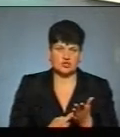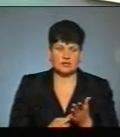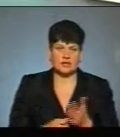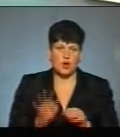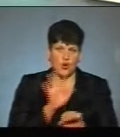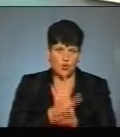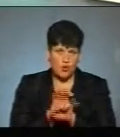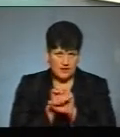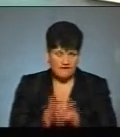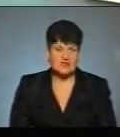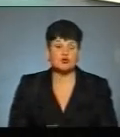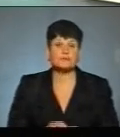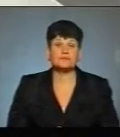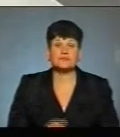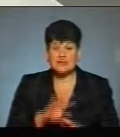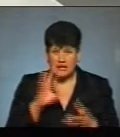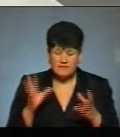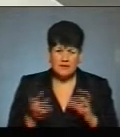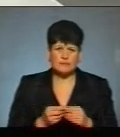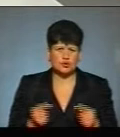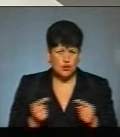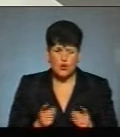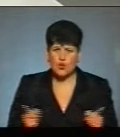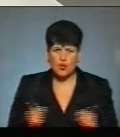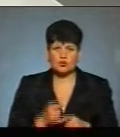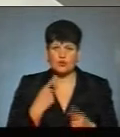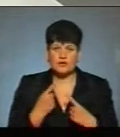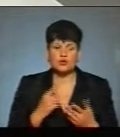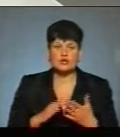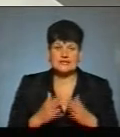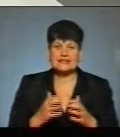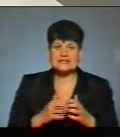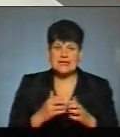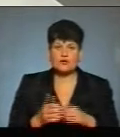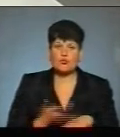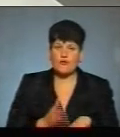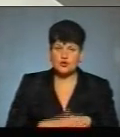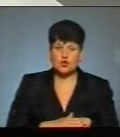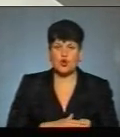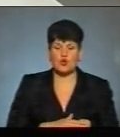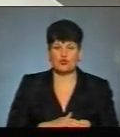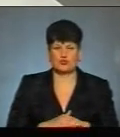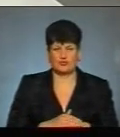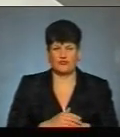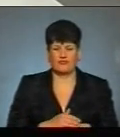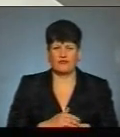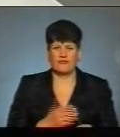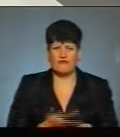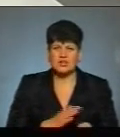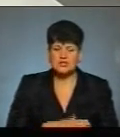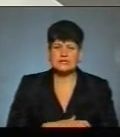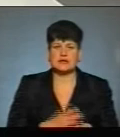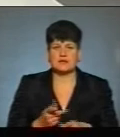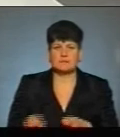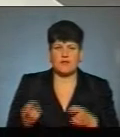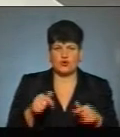Ось. В загальному, якщо коротко, коли загальний стан пацієнта середньої важкого ступеня важкості, його переводять в наші госпітальні